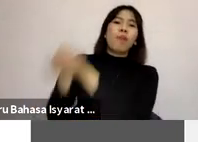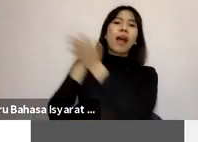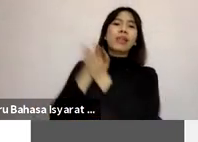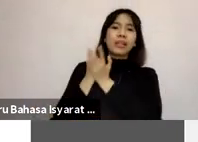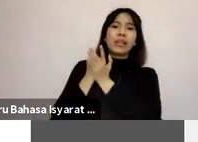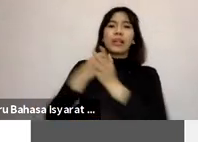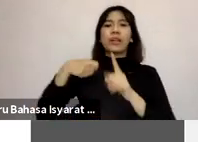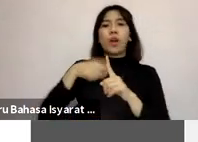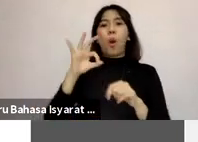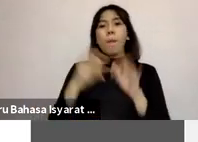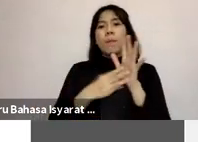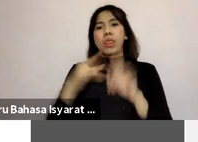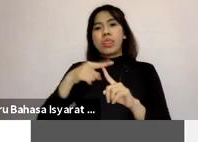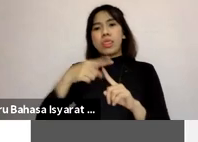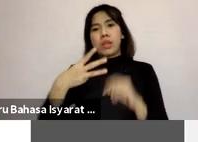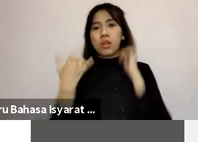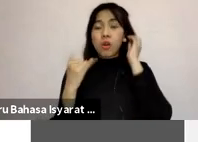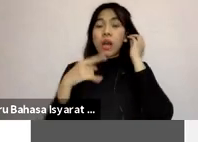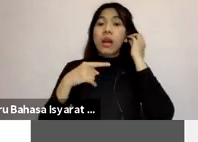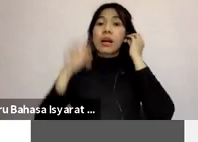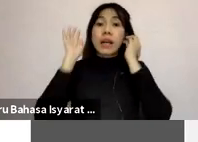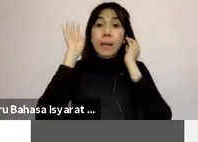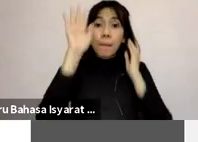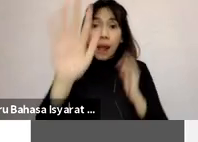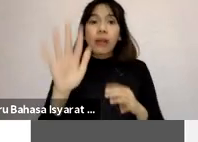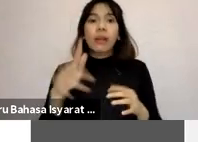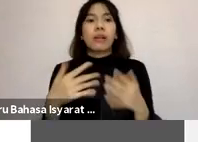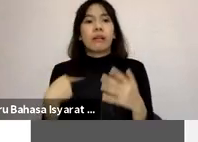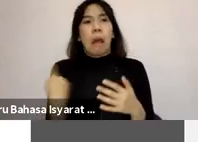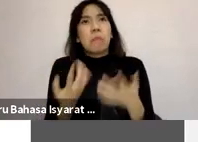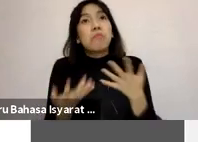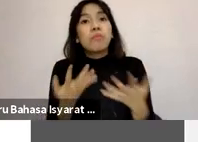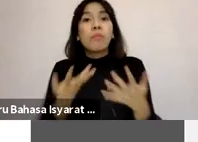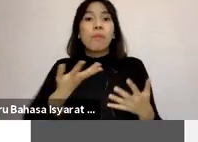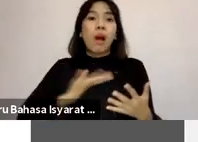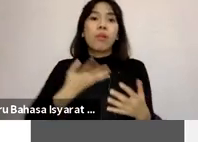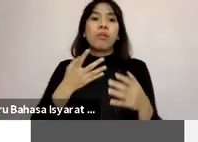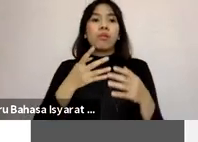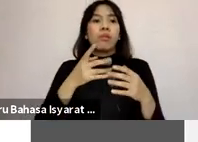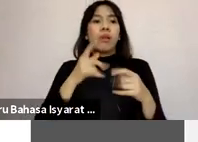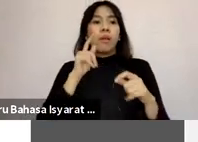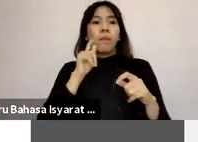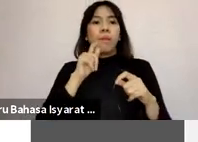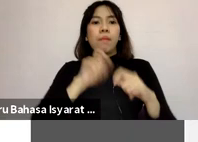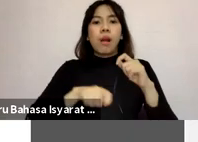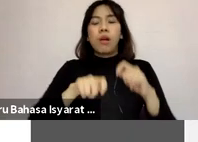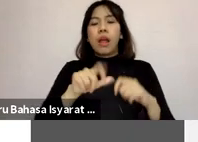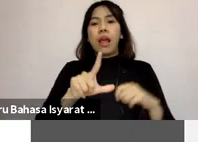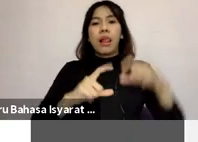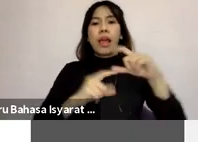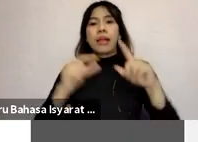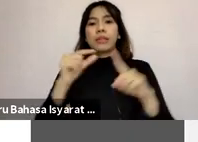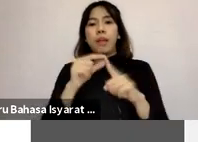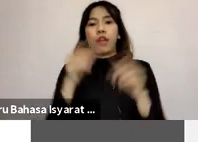di depan kamu komite menjajaki kemungkinan pembentukan lembaga sertifikasi profesi JP itu tidak piye